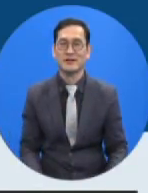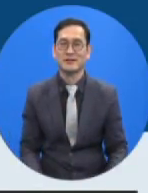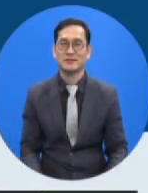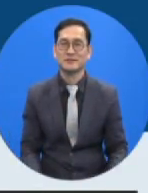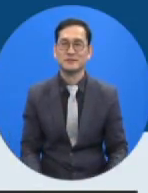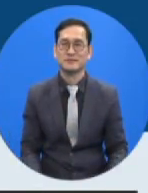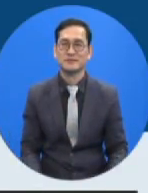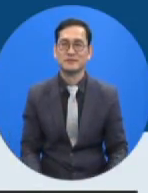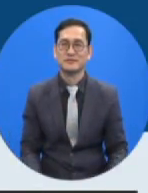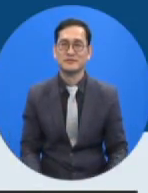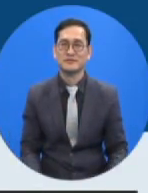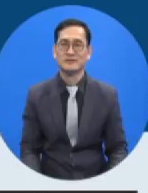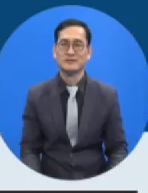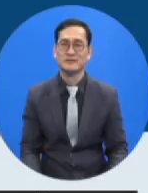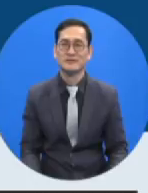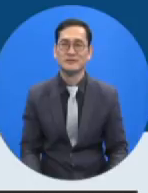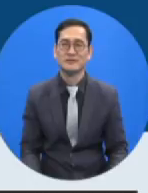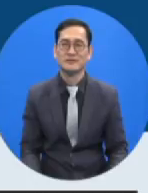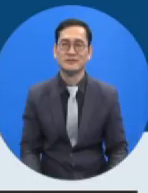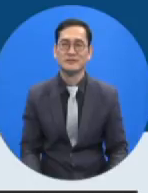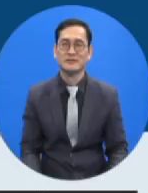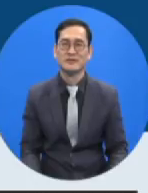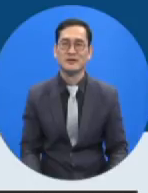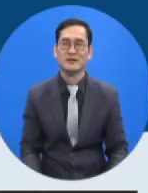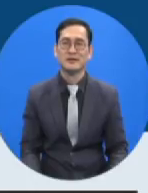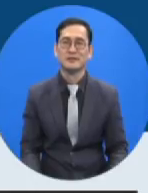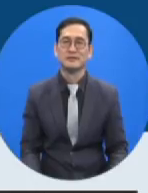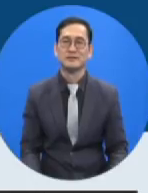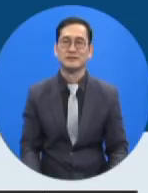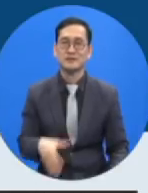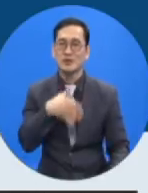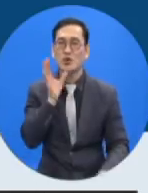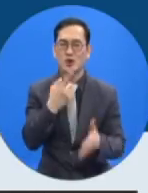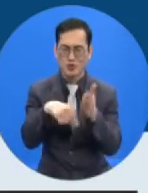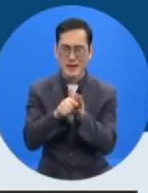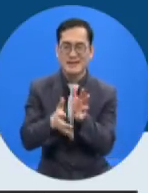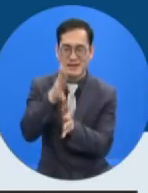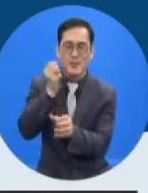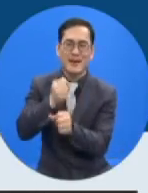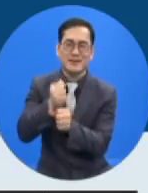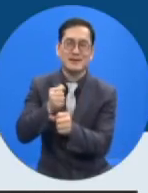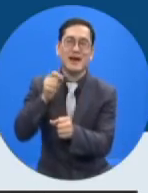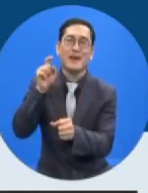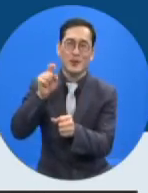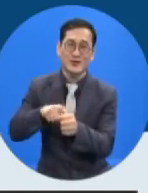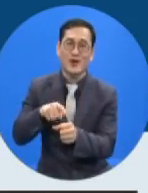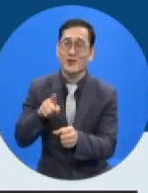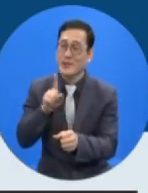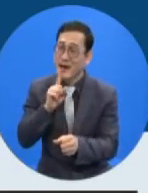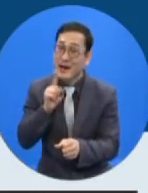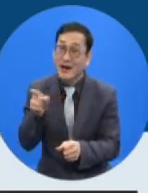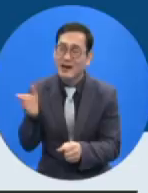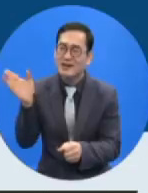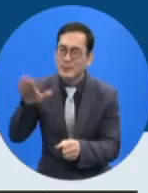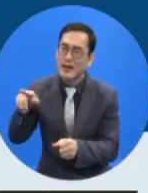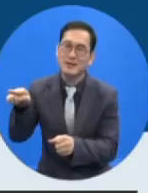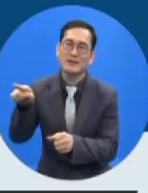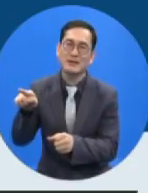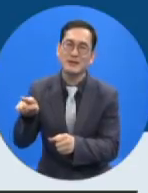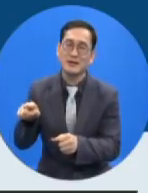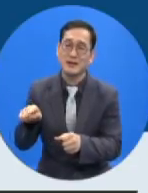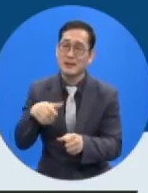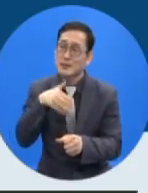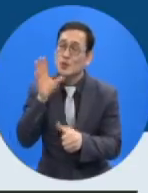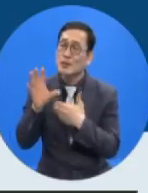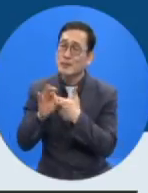모든 수단을 통해서 제명 조치에 결사 항전할 것이다 라고 얘기를 나오고 있는 상황. 박 총장, 이거 안 되죠? 이런 발언.